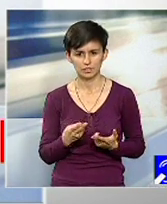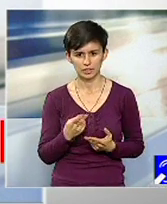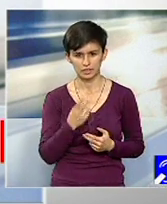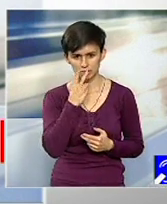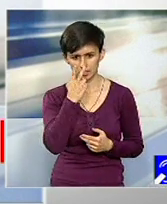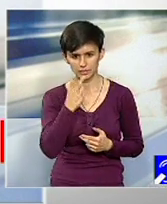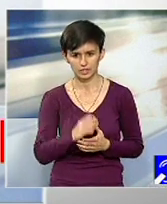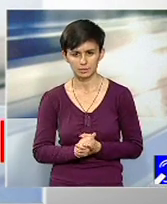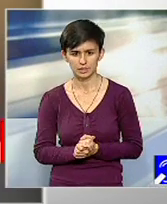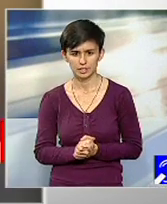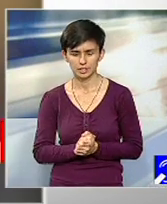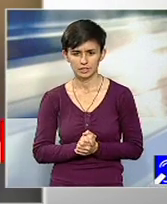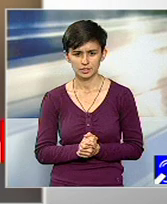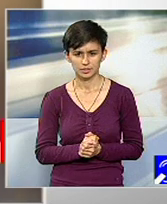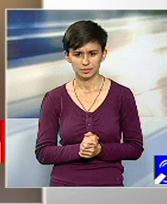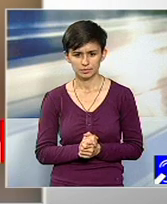chiar acum.